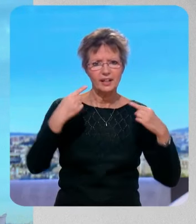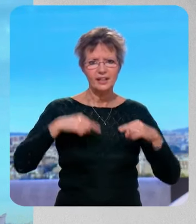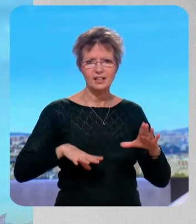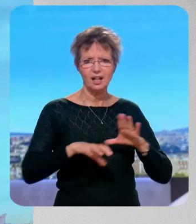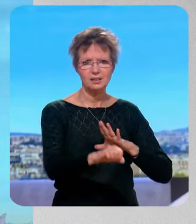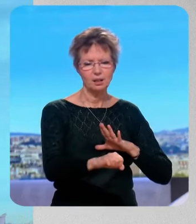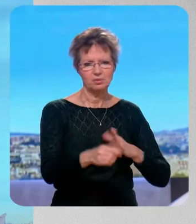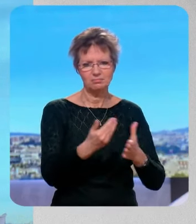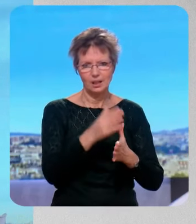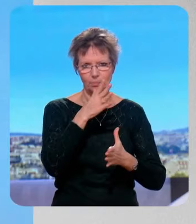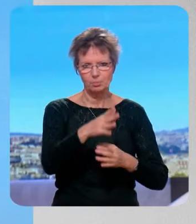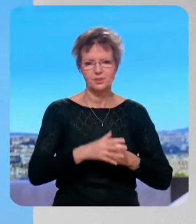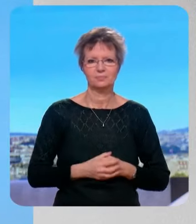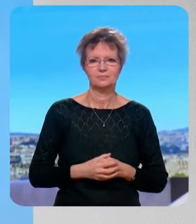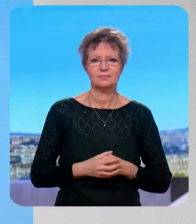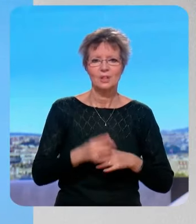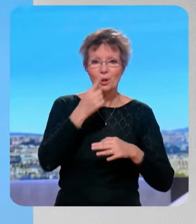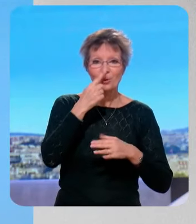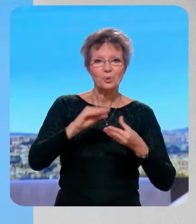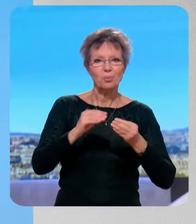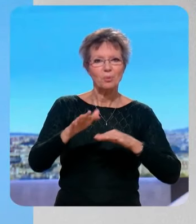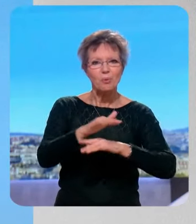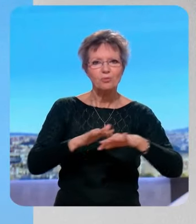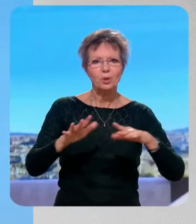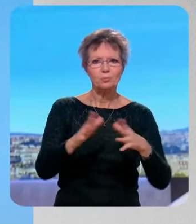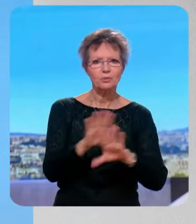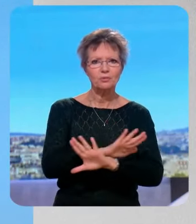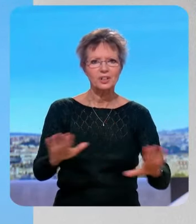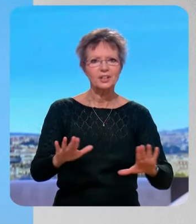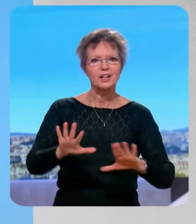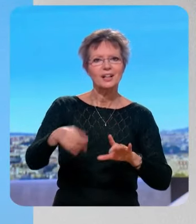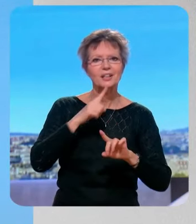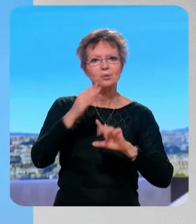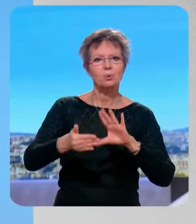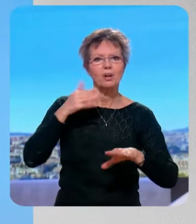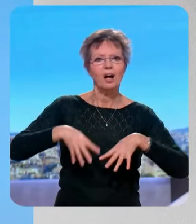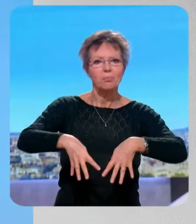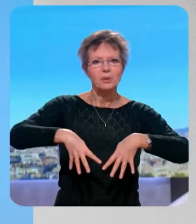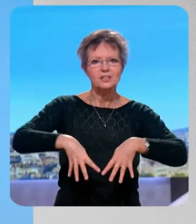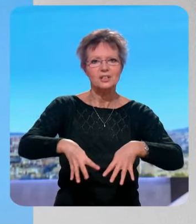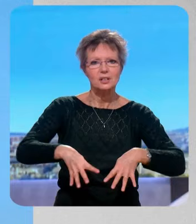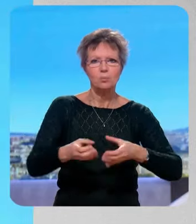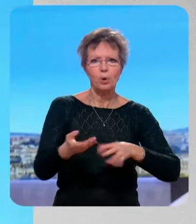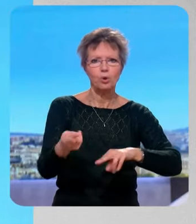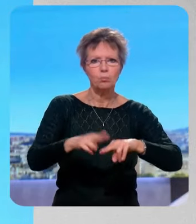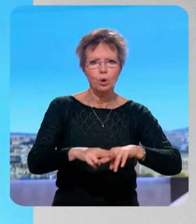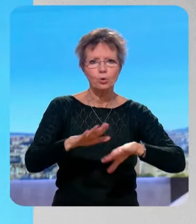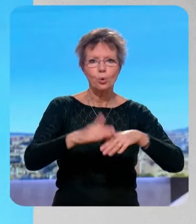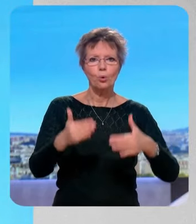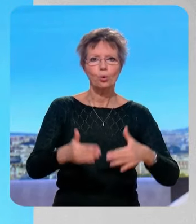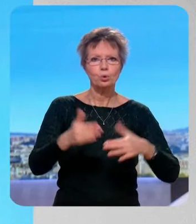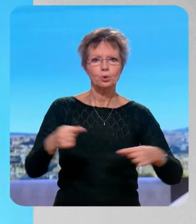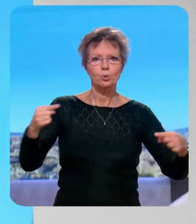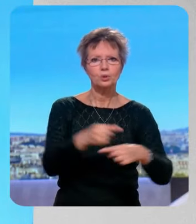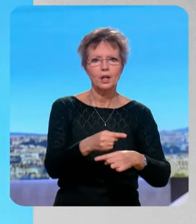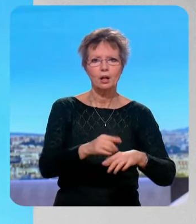quand même Marc Fédon, on a l'impression qu'il n a plus de problèmes environnementaux, que ça ne compte plus depuis une dizaine de jours. Il a 15 jours, on allait tous mourir des pesticides, je caricature un peu, aujourd'hui c'est toujours si on ne dit pas «